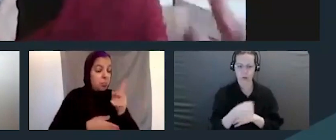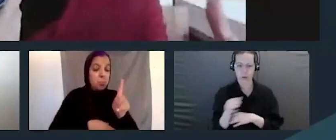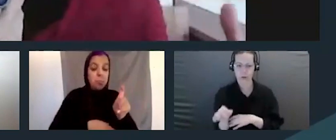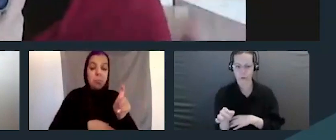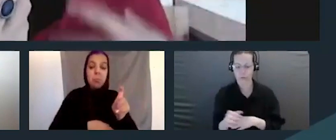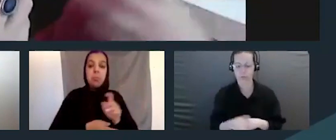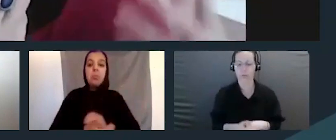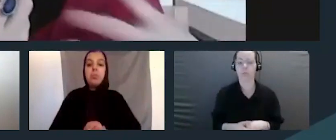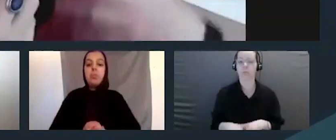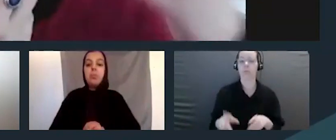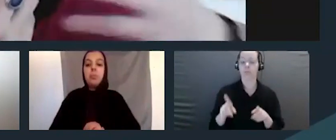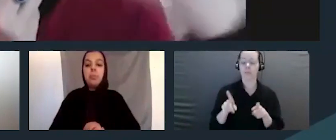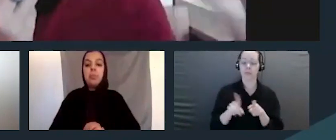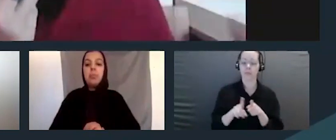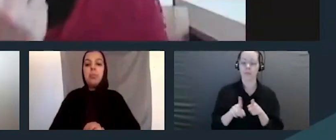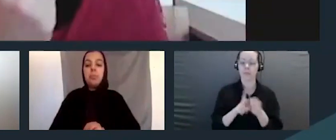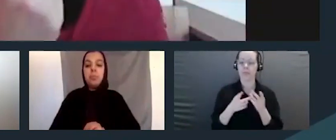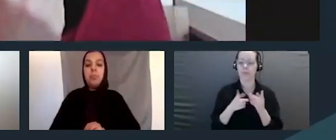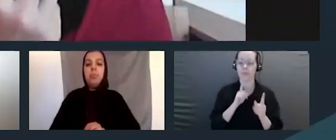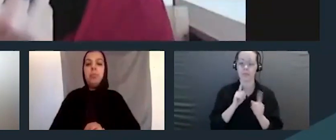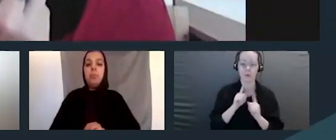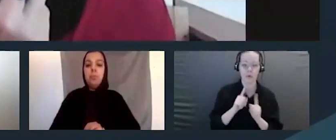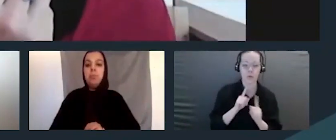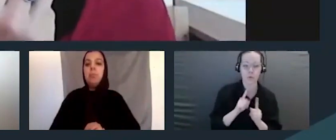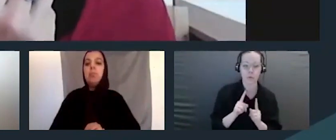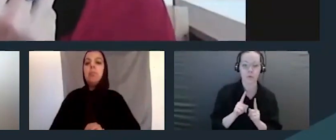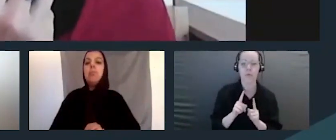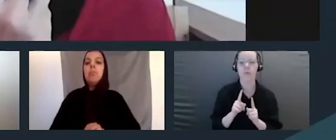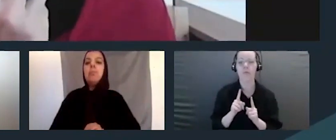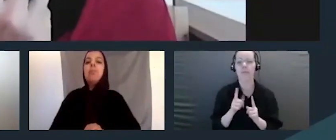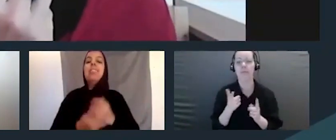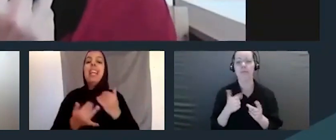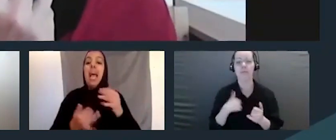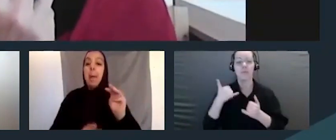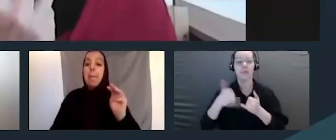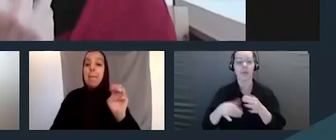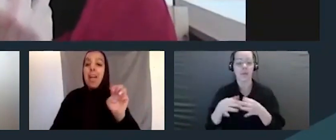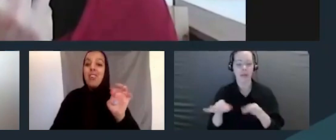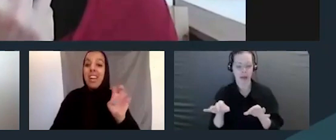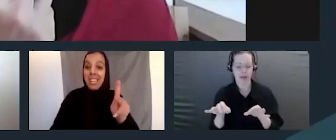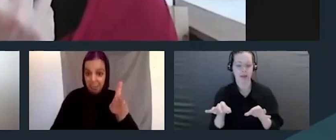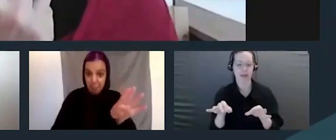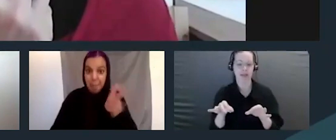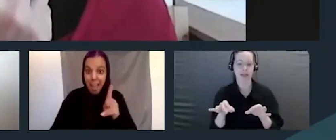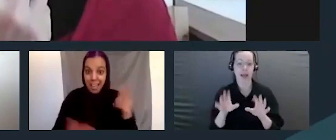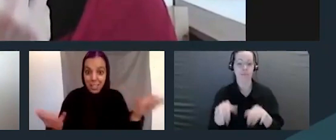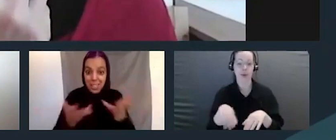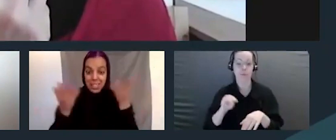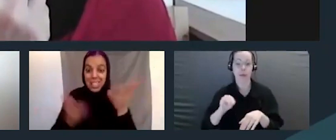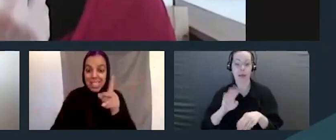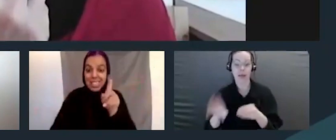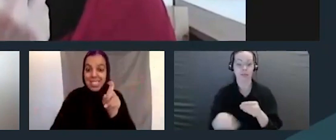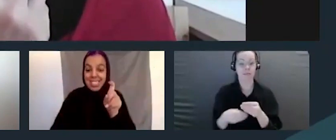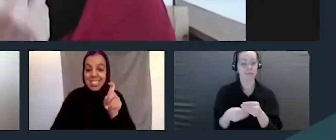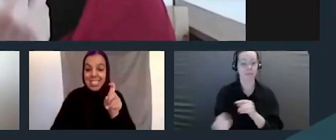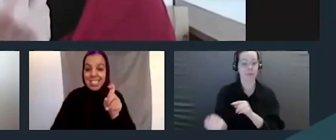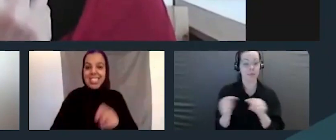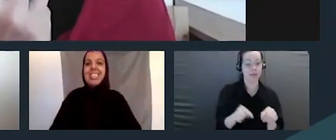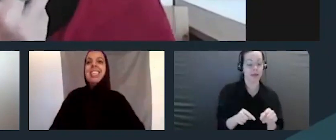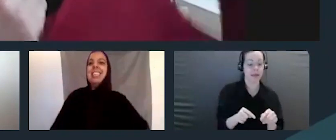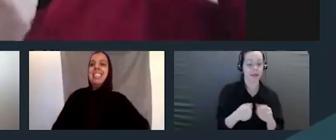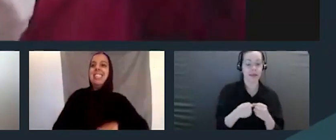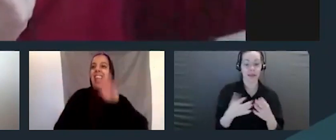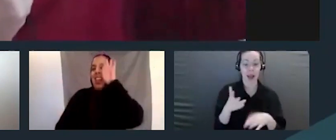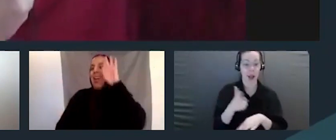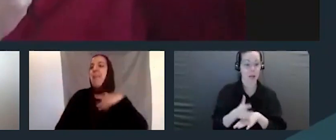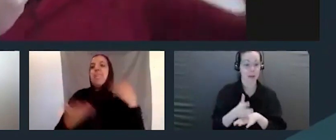pour être en conformité avec la tâche. Merrick, vous êtes là? Je suis là de nouveau sans caméra et